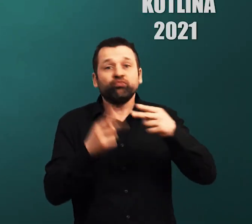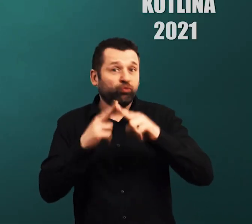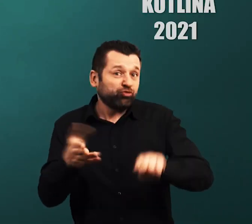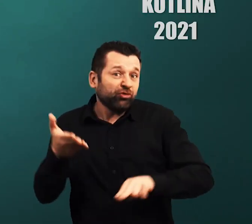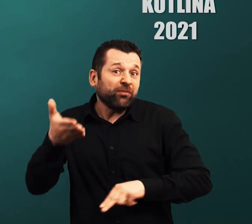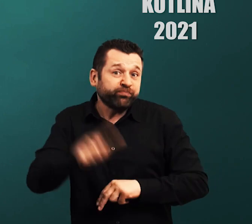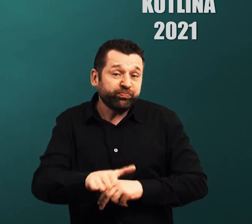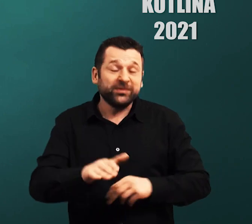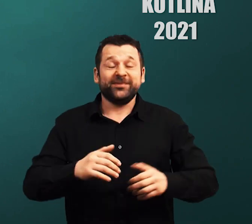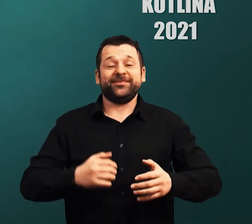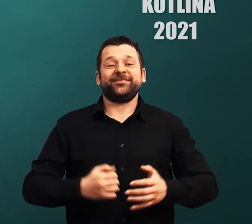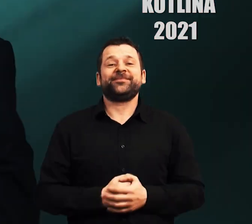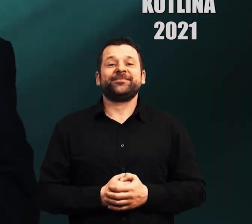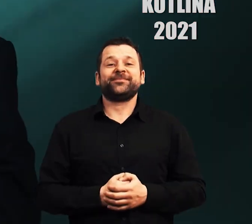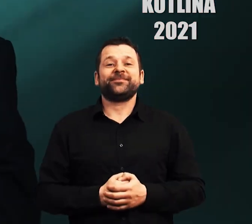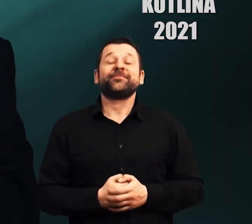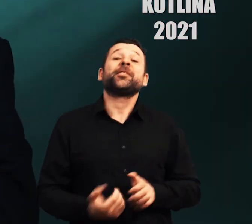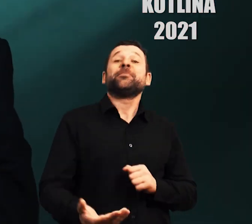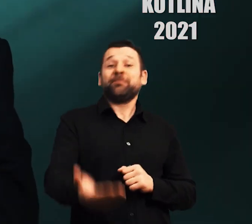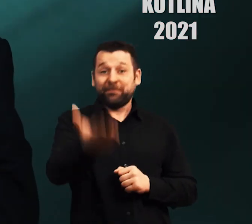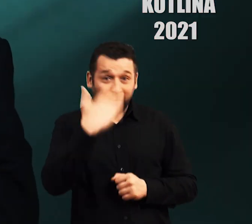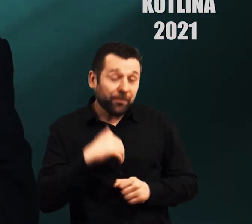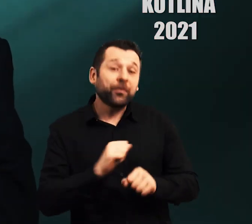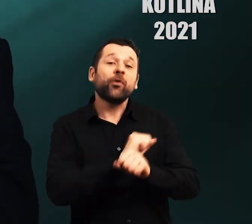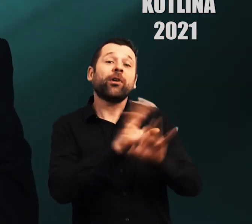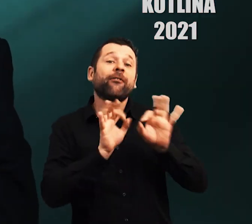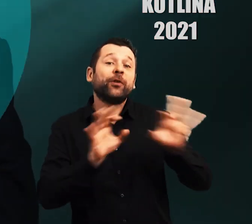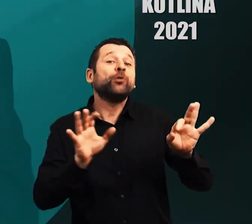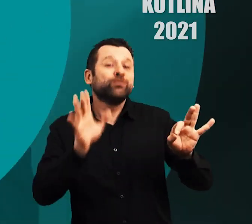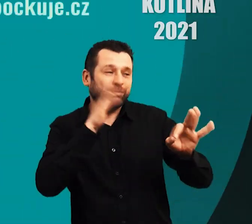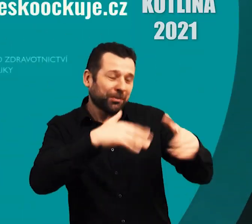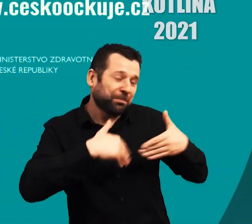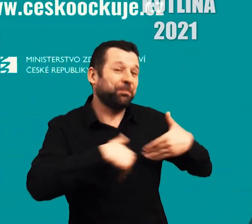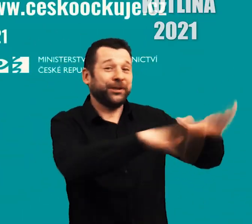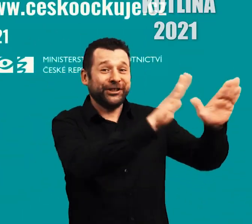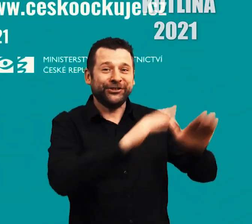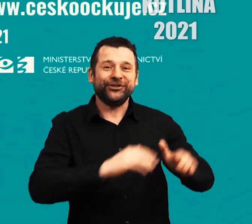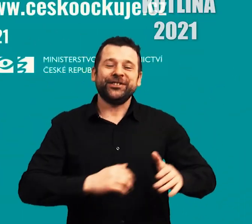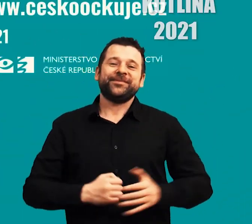může mít i fatální konec. Udělejme za koronavirem tečku.